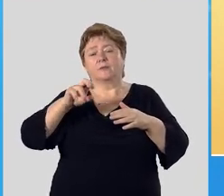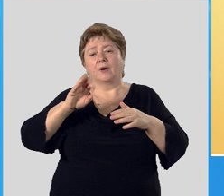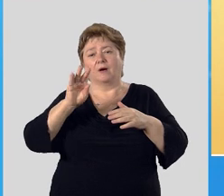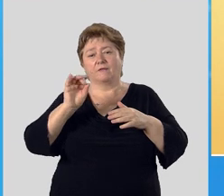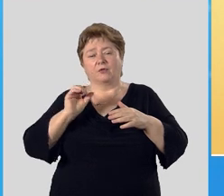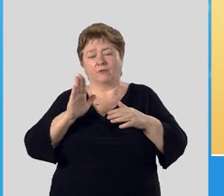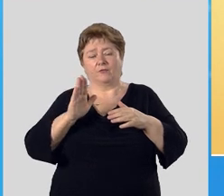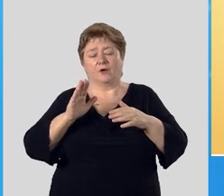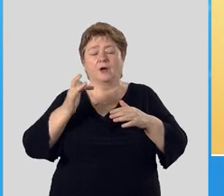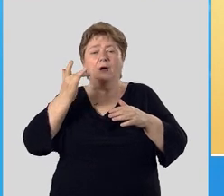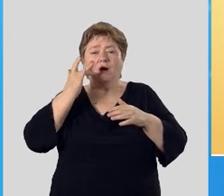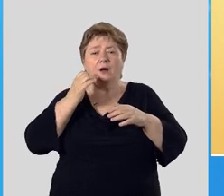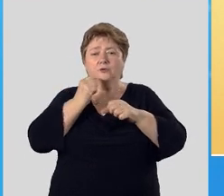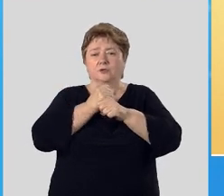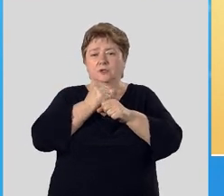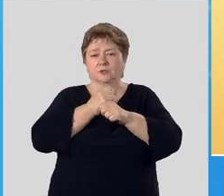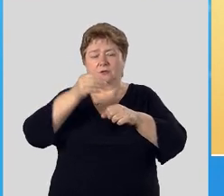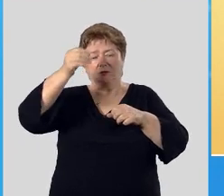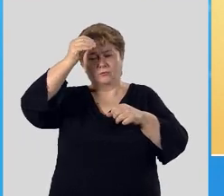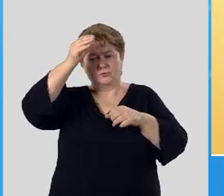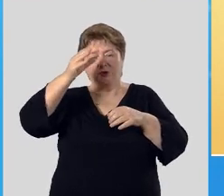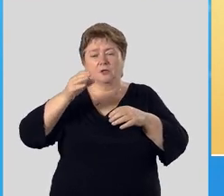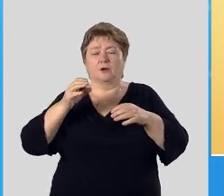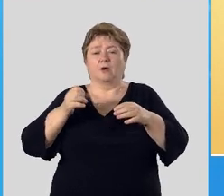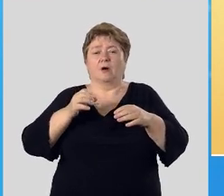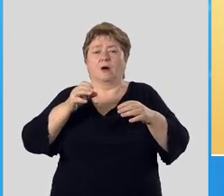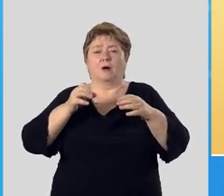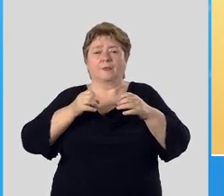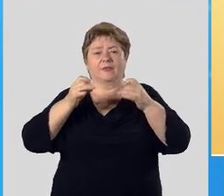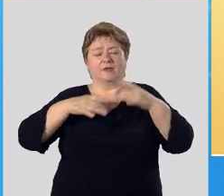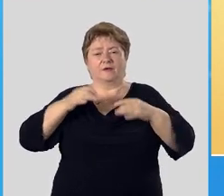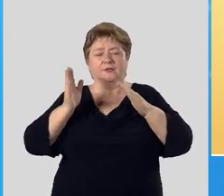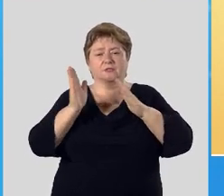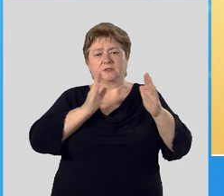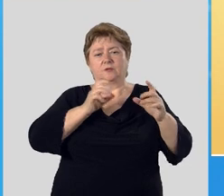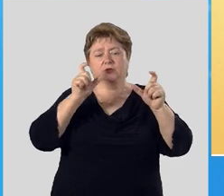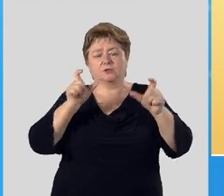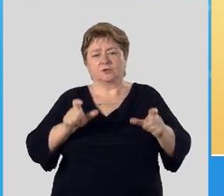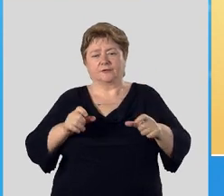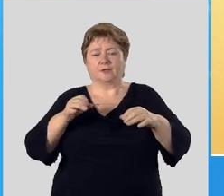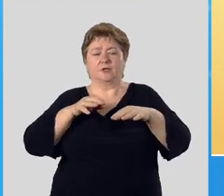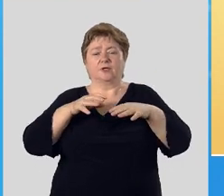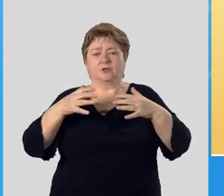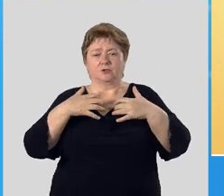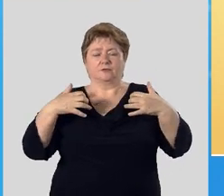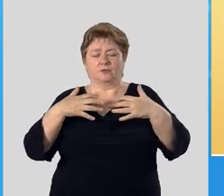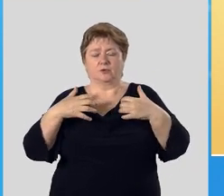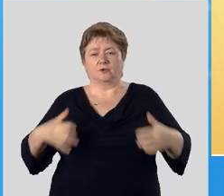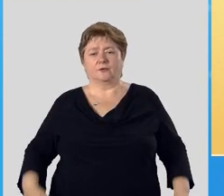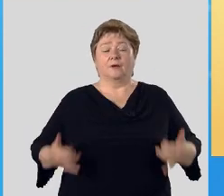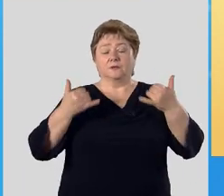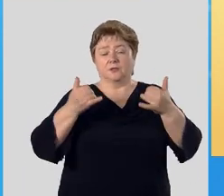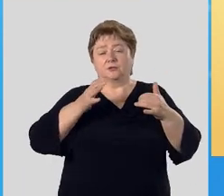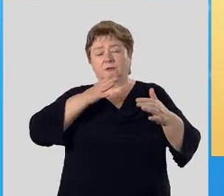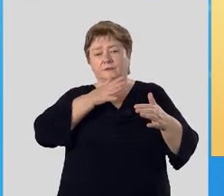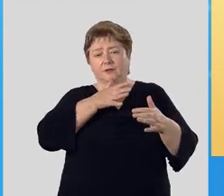павлова он создал учение о высшей нервной деятельности человека и животных в